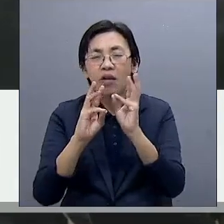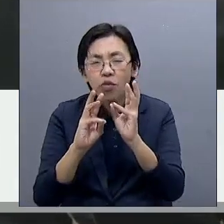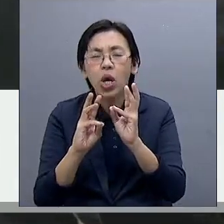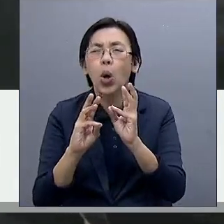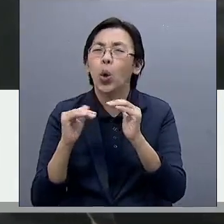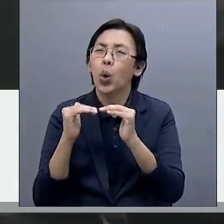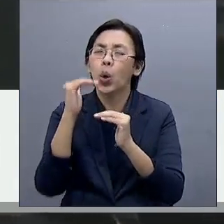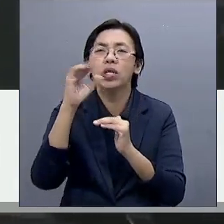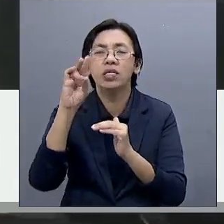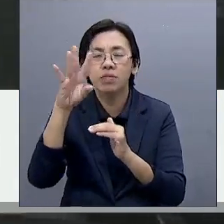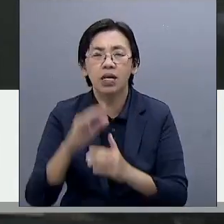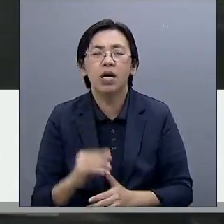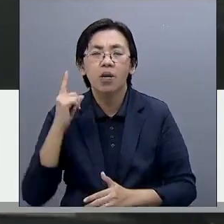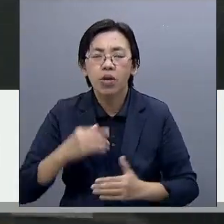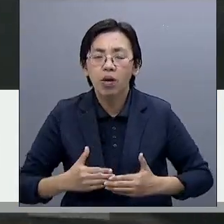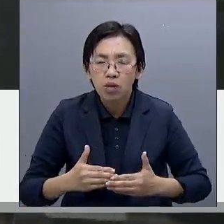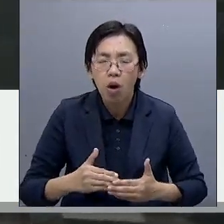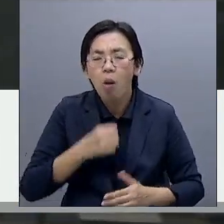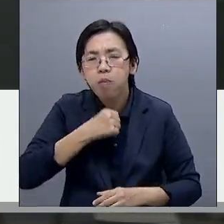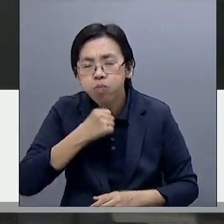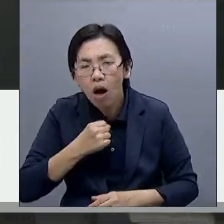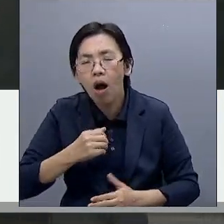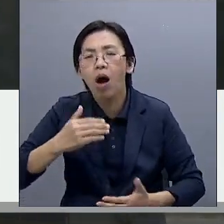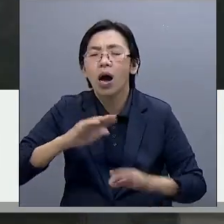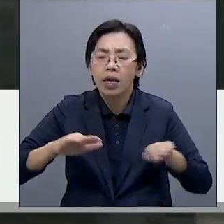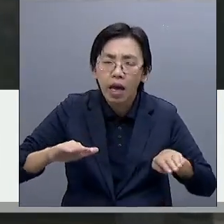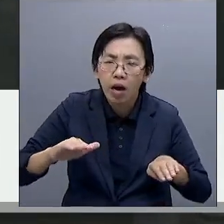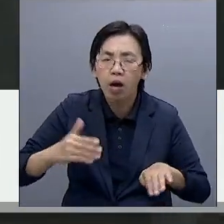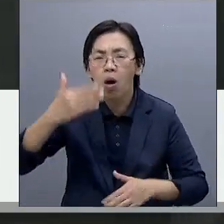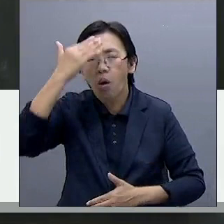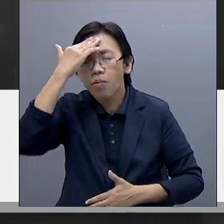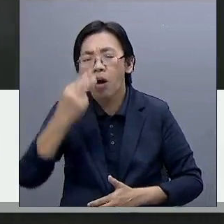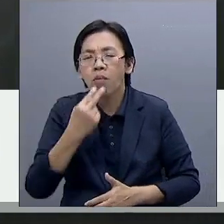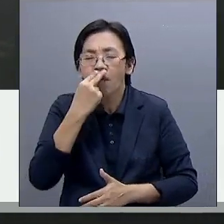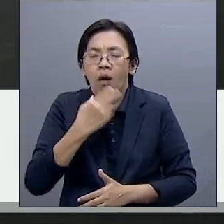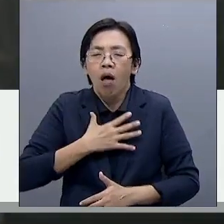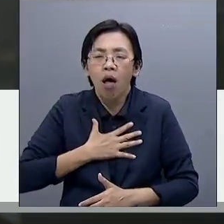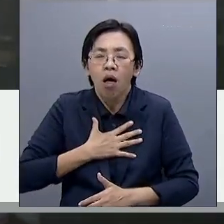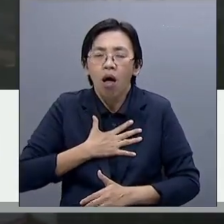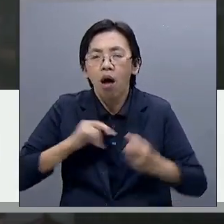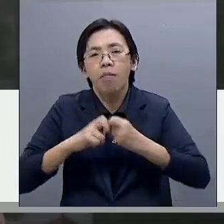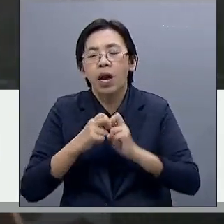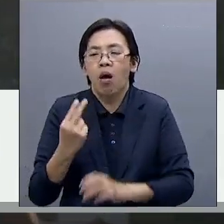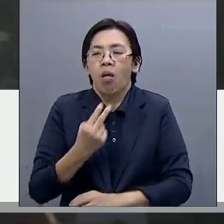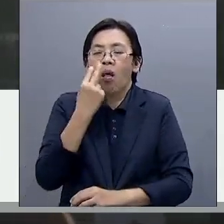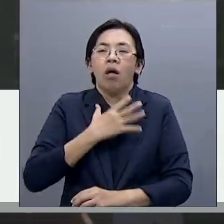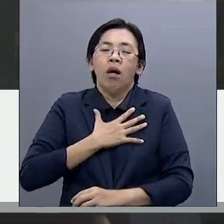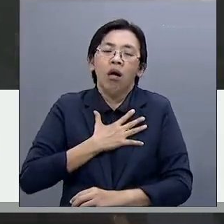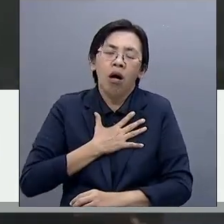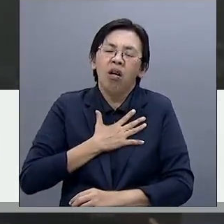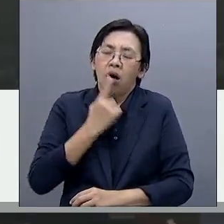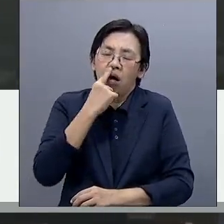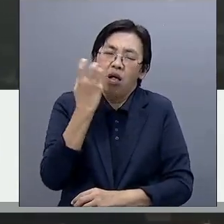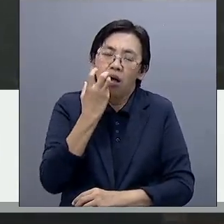เป็นเด็กคนชราหญิงมีครรภ์ผู้ป่วยในกลุ่มโรคทางเดินหายใจล้วนแล้วแต่ได้รับผลกระทบค่ะชาวบ้านบอกว่าช่วง